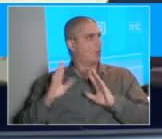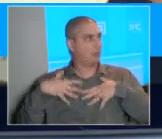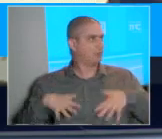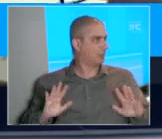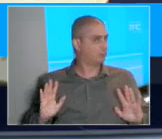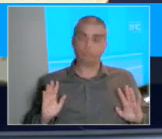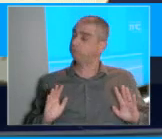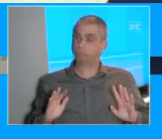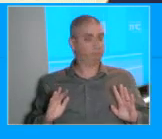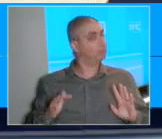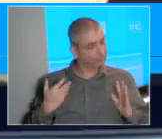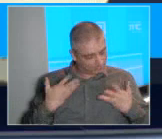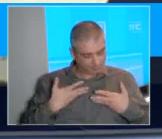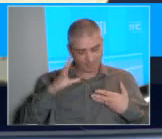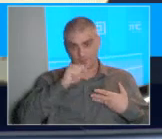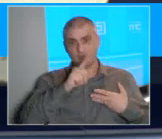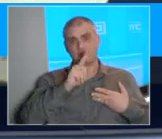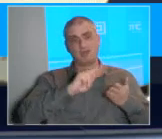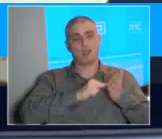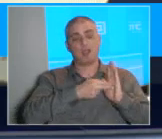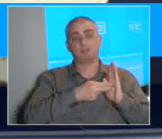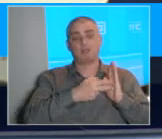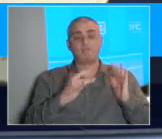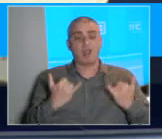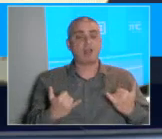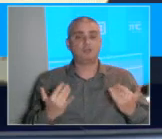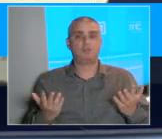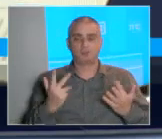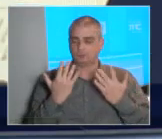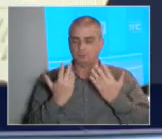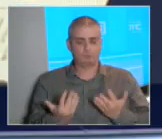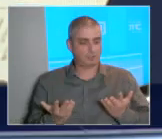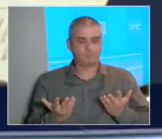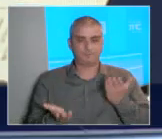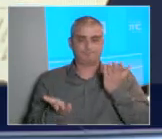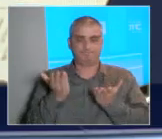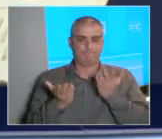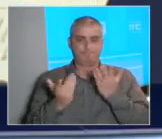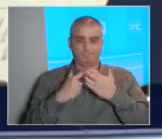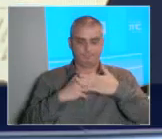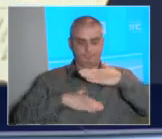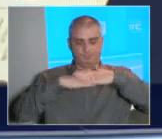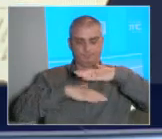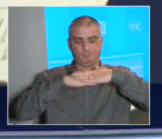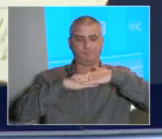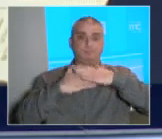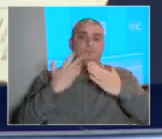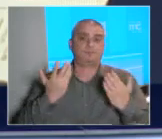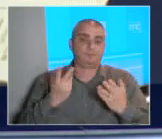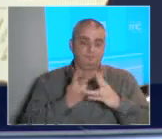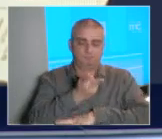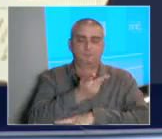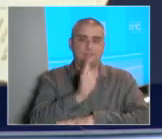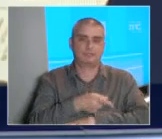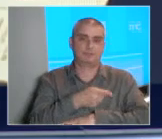נקרא לו. לא, לא, אני מקבל את התזה, אבל זה האסטרטגיה. אבל כרגע יש מספרים, ויש איזשהו קיר מוות לצורך העניין,